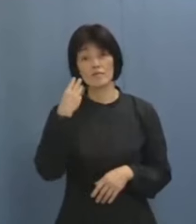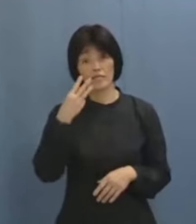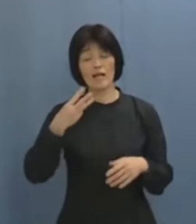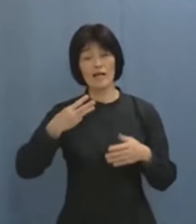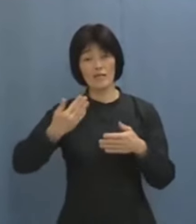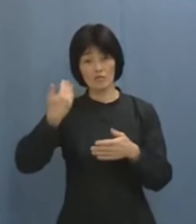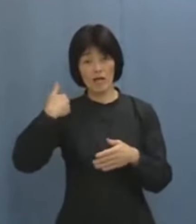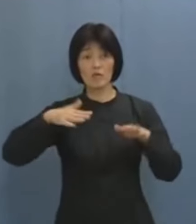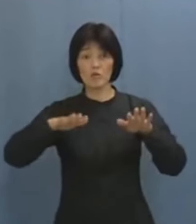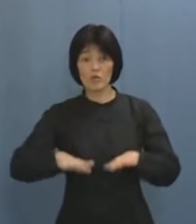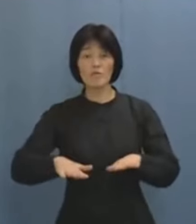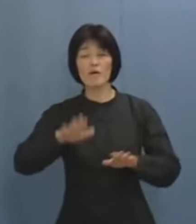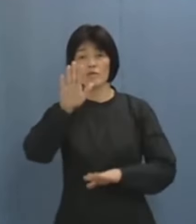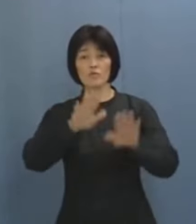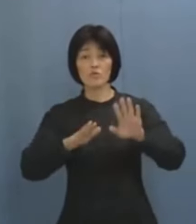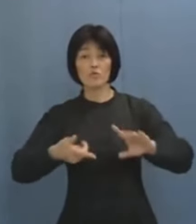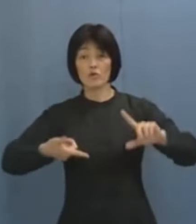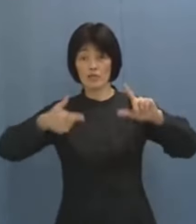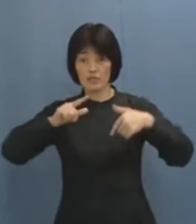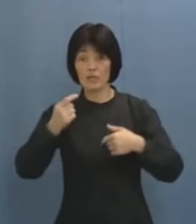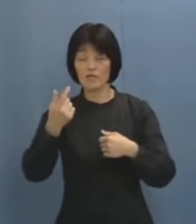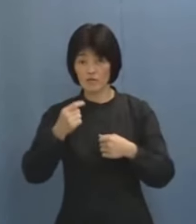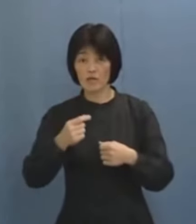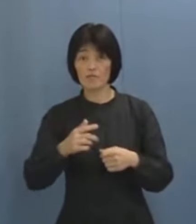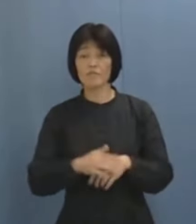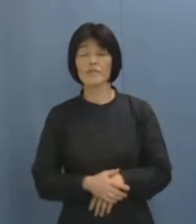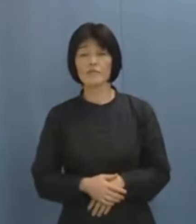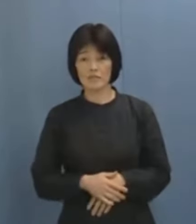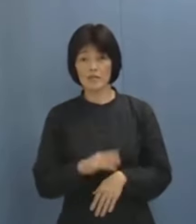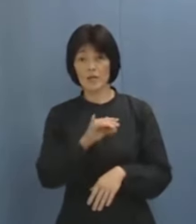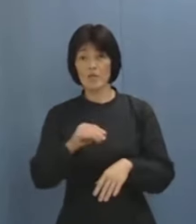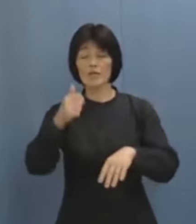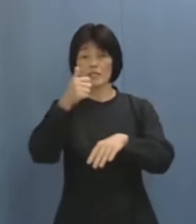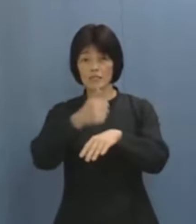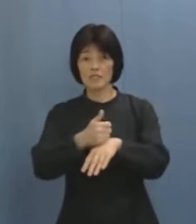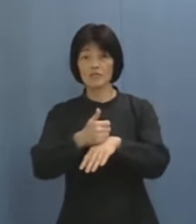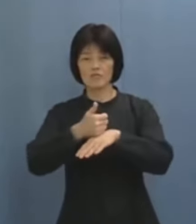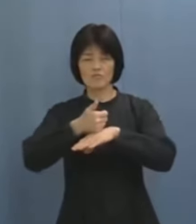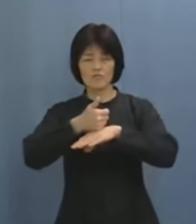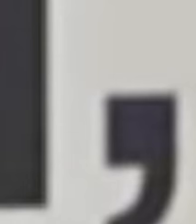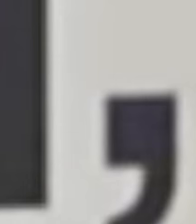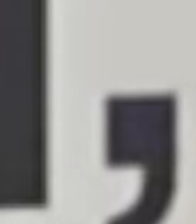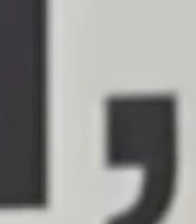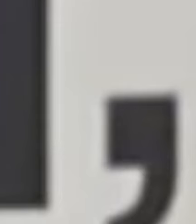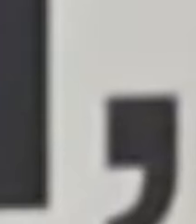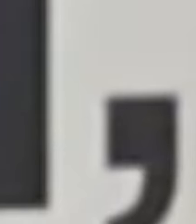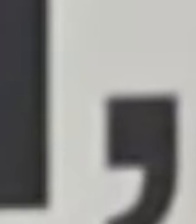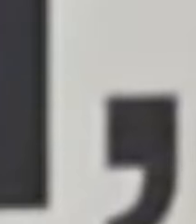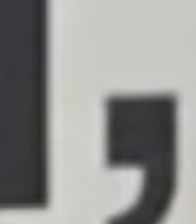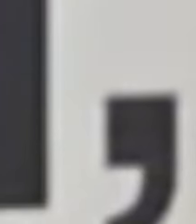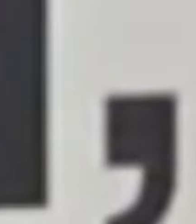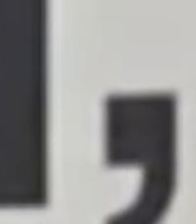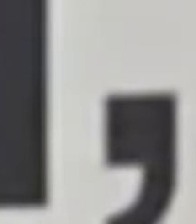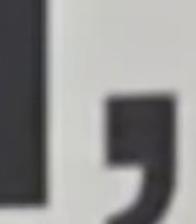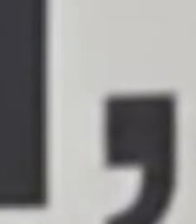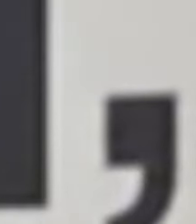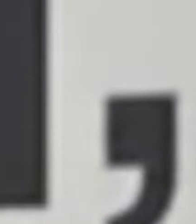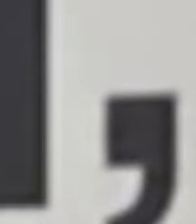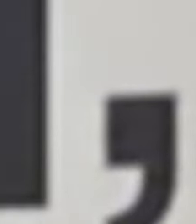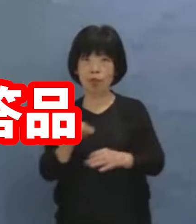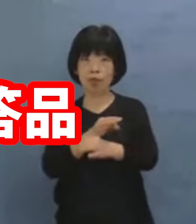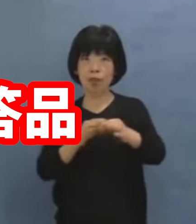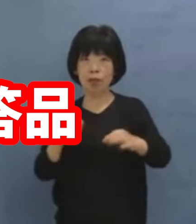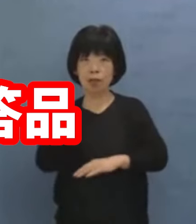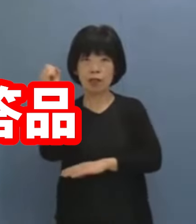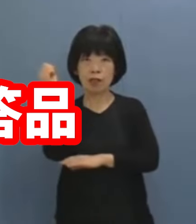ます。改めてその責任を取るというふうにご自身が続けることへの影響っていうのはないとお考えなんでしょうか。 どういう意味での責任かっていうのはありますけ